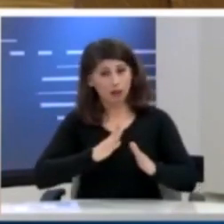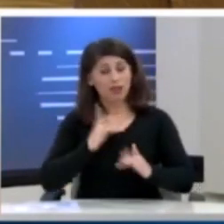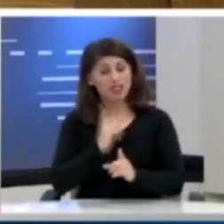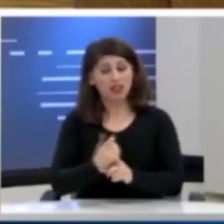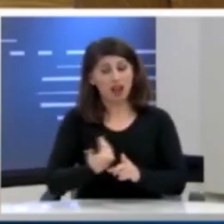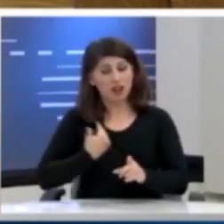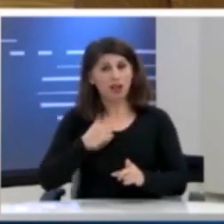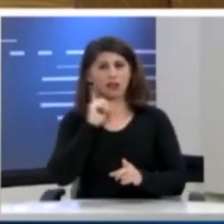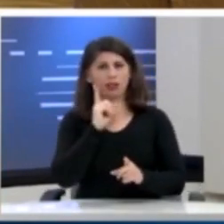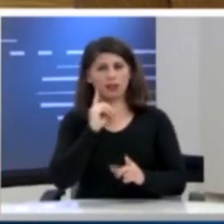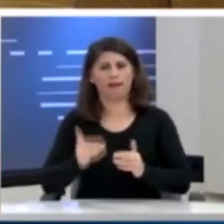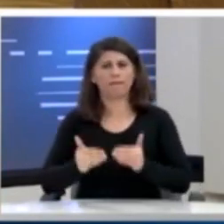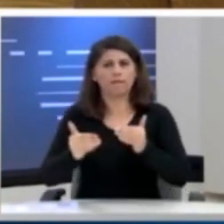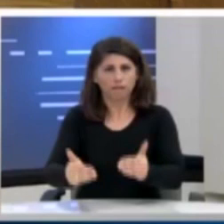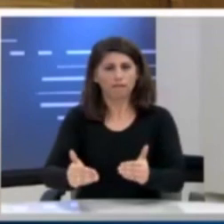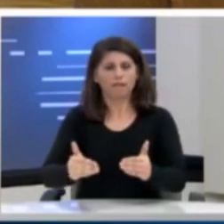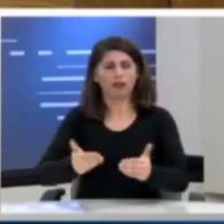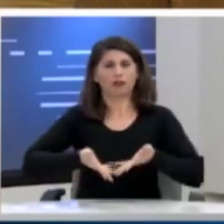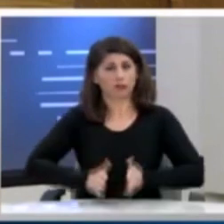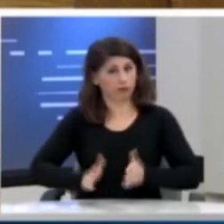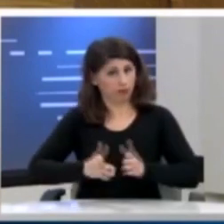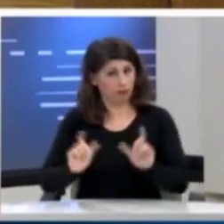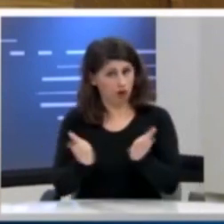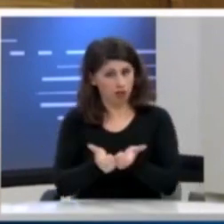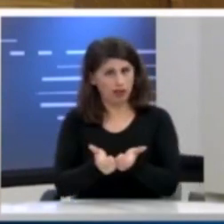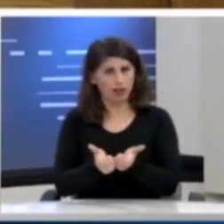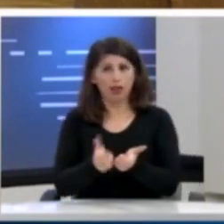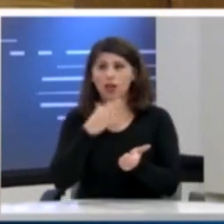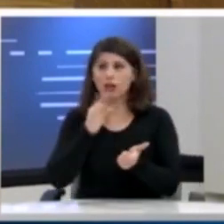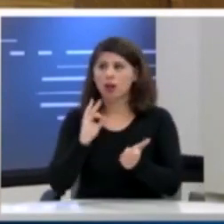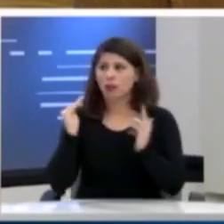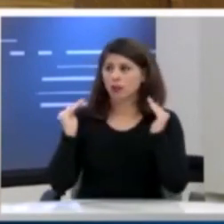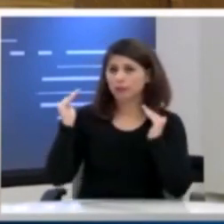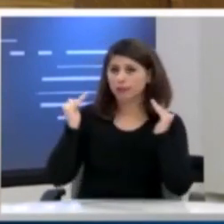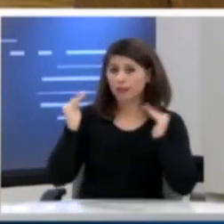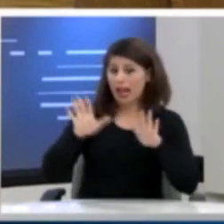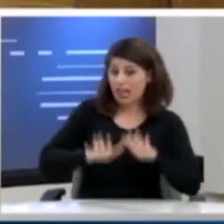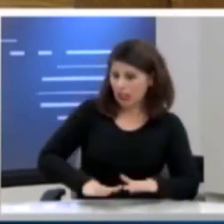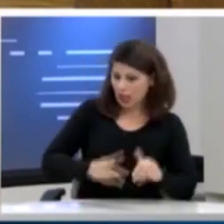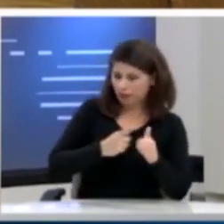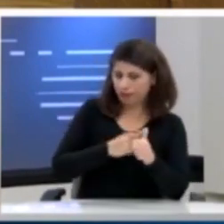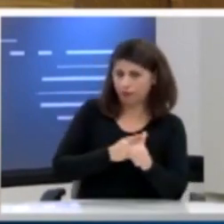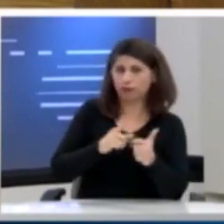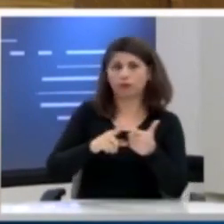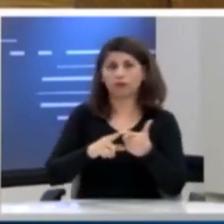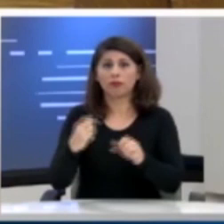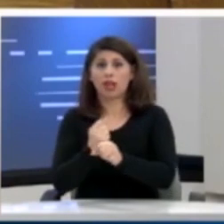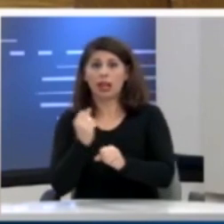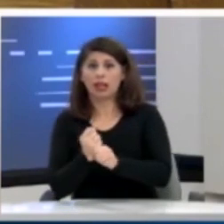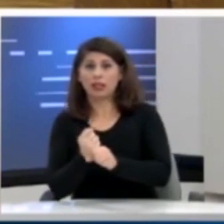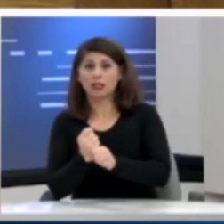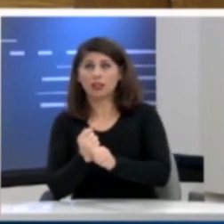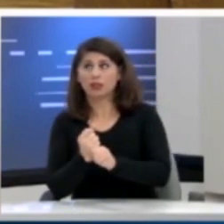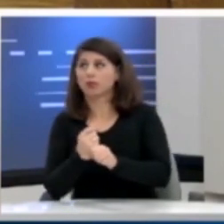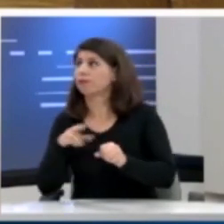να αναβάλουν τη δημιουργία οικογένειας κάτω από την ανασφάλεια της ανεργίας, της